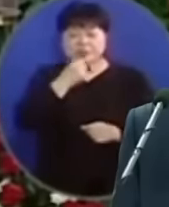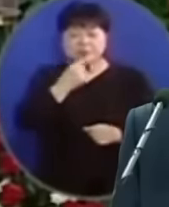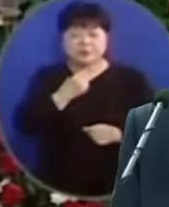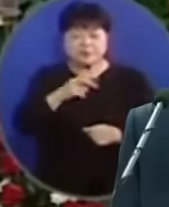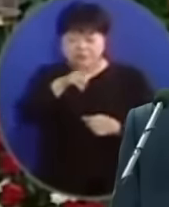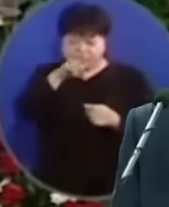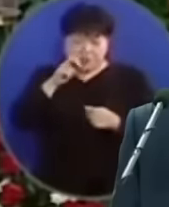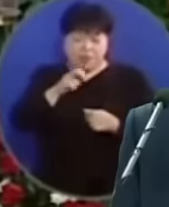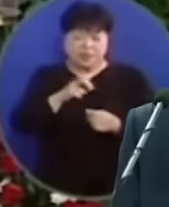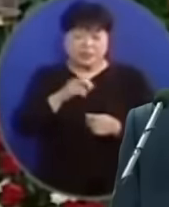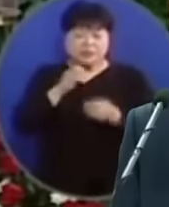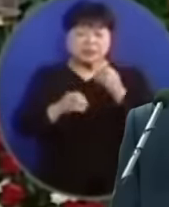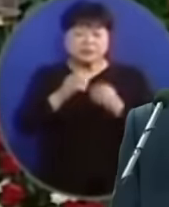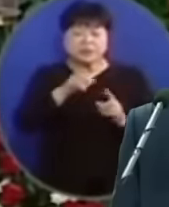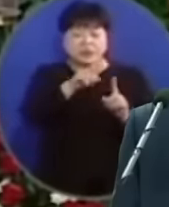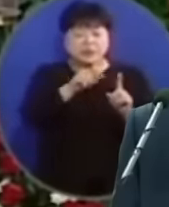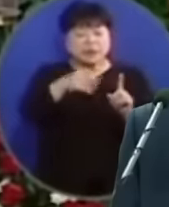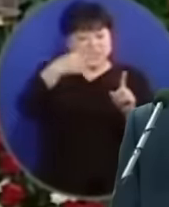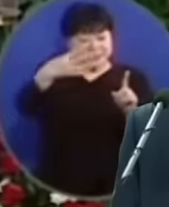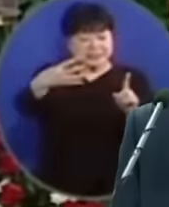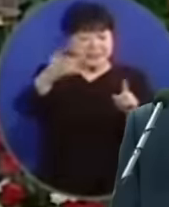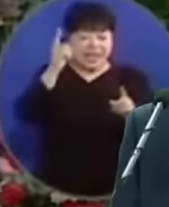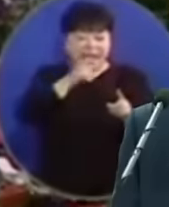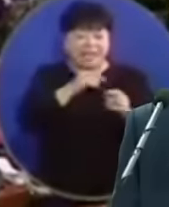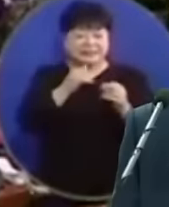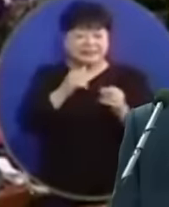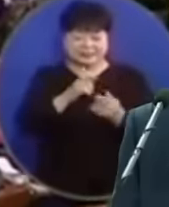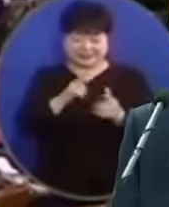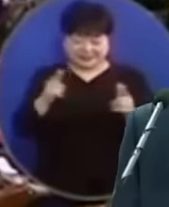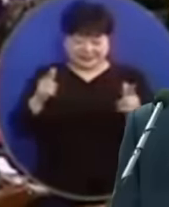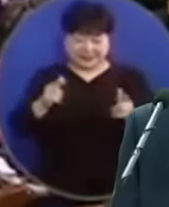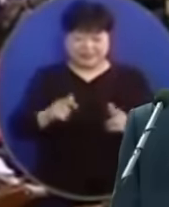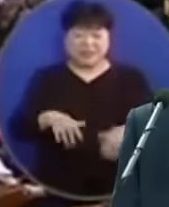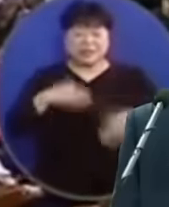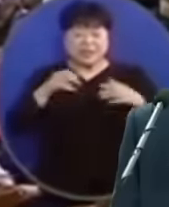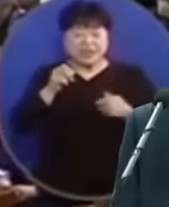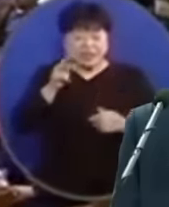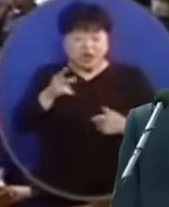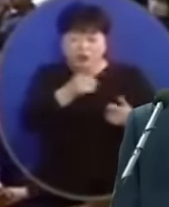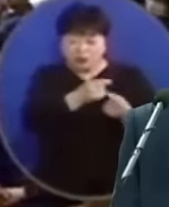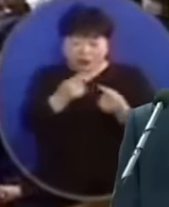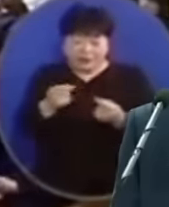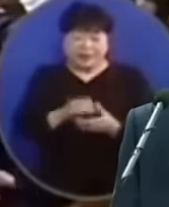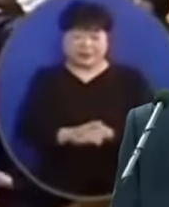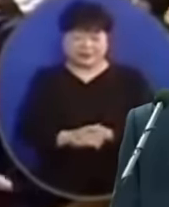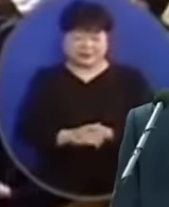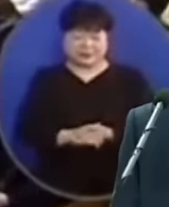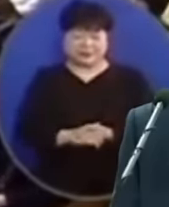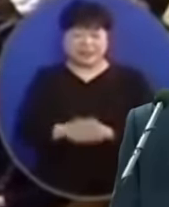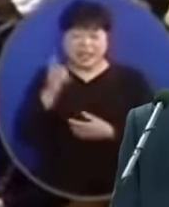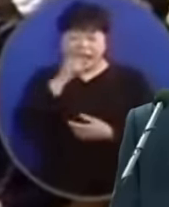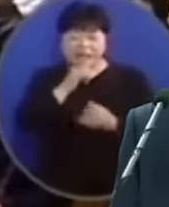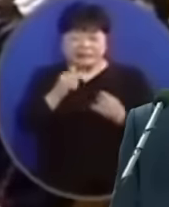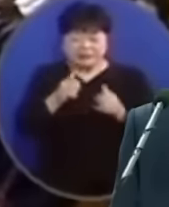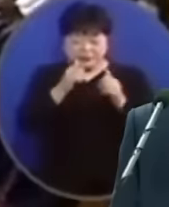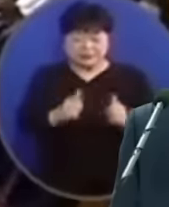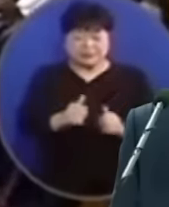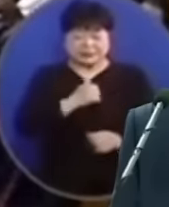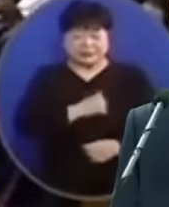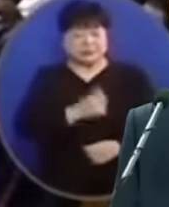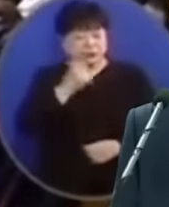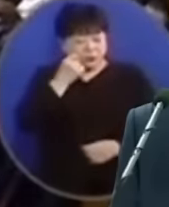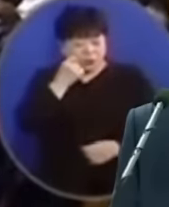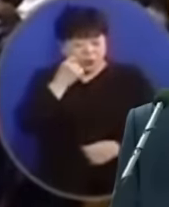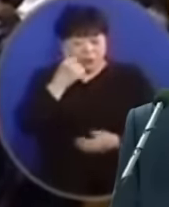말씀했고, 시편 1편 4절로 6절에 악인들은 그렇지 않으며 오직 바람이 나는 개와 같도다. 그러므로 악인들이 심판을 견디지